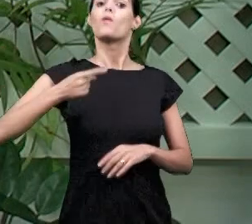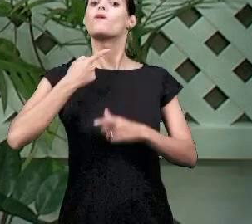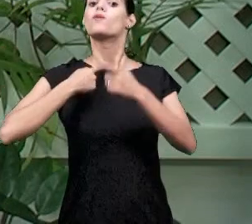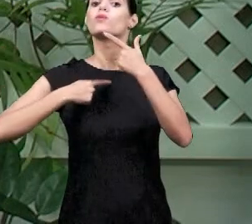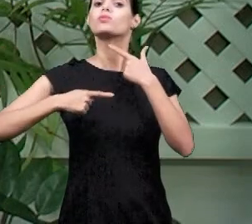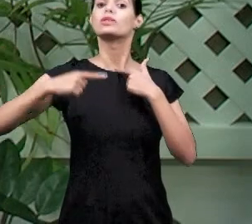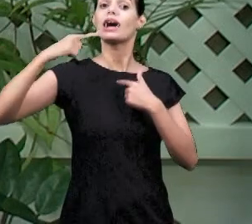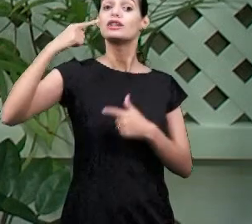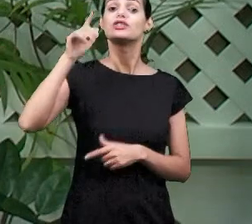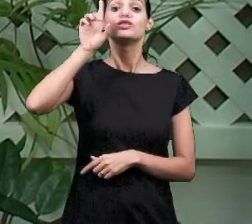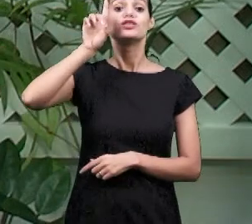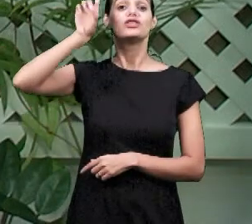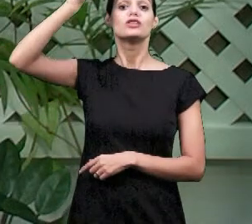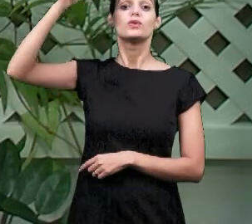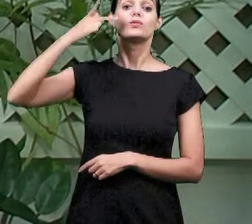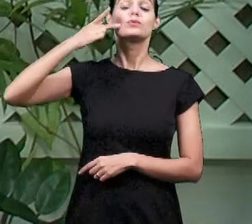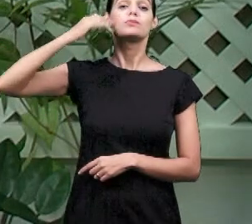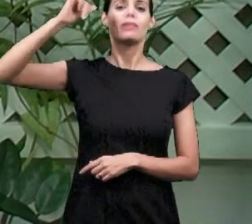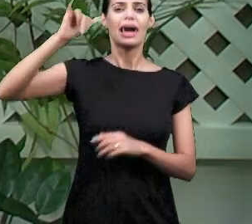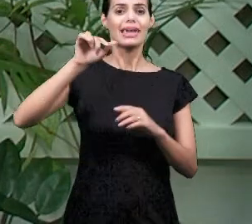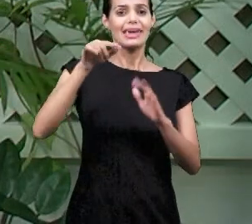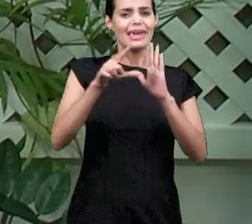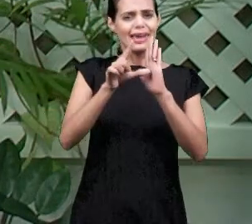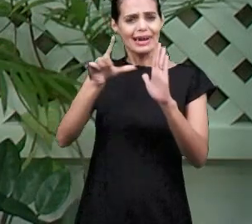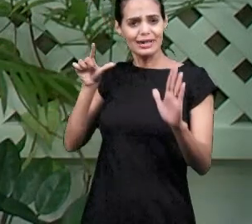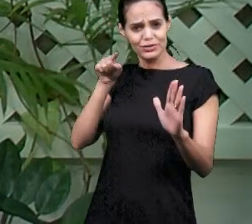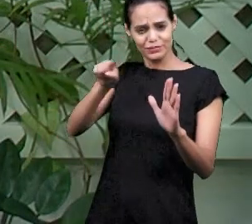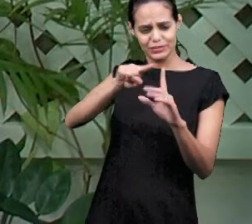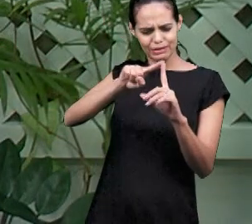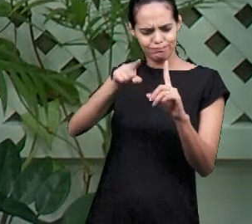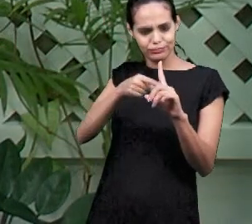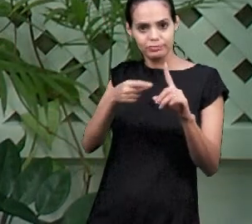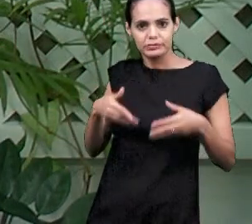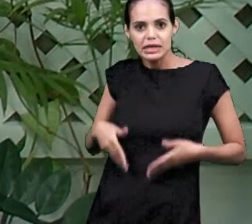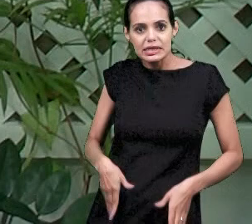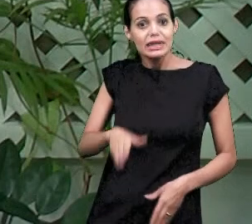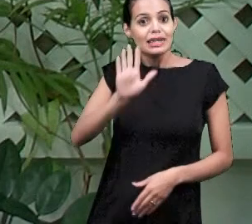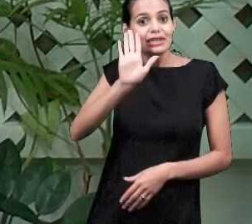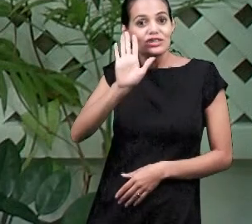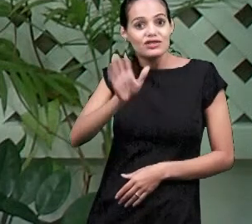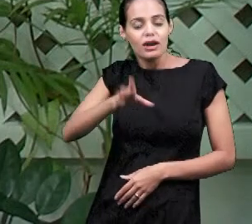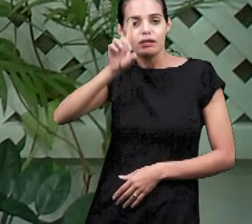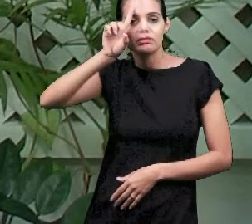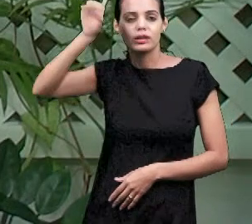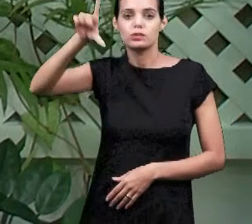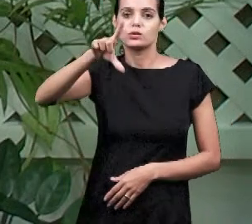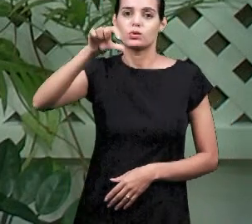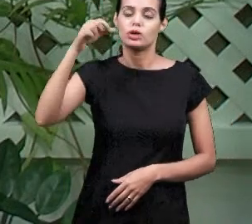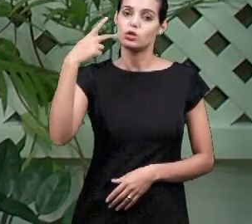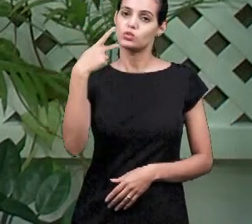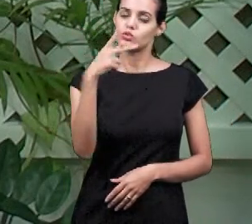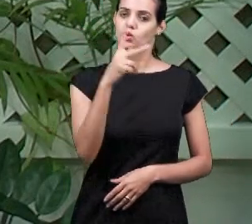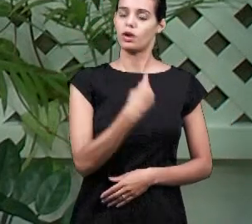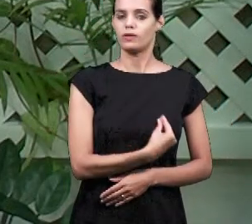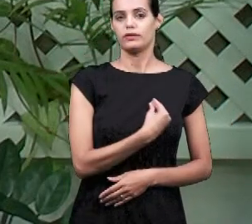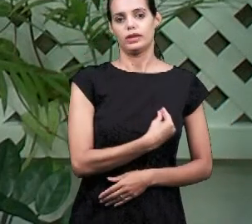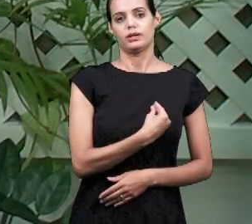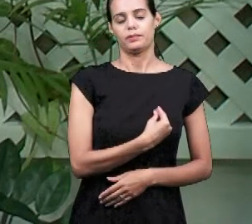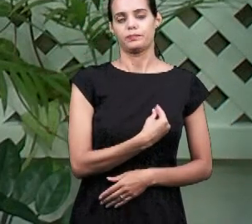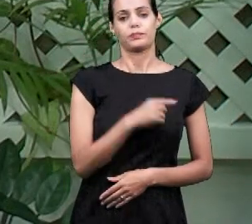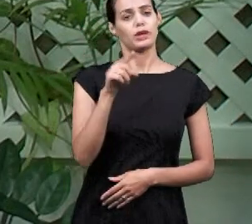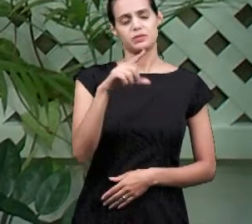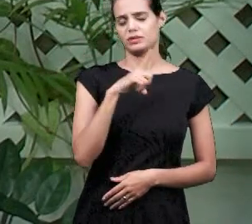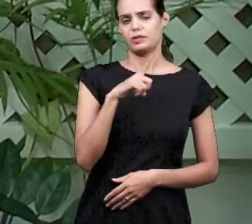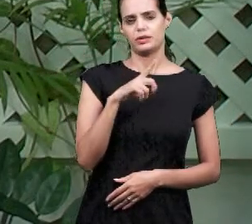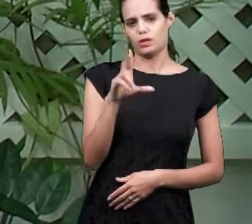vous qui va élire Dieu. La religion essaye de faire en sorte que